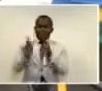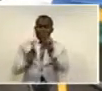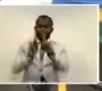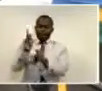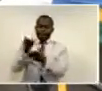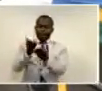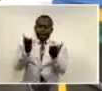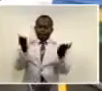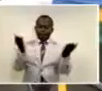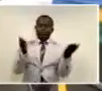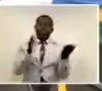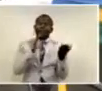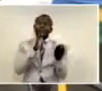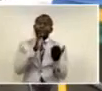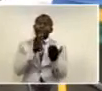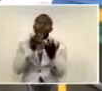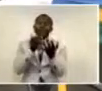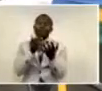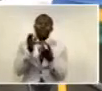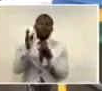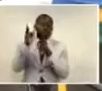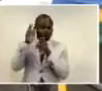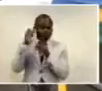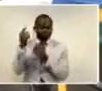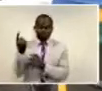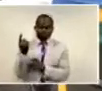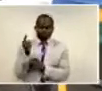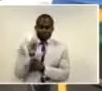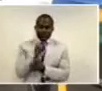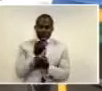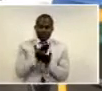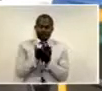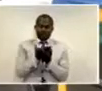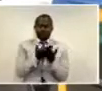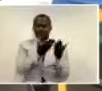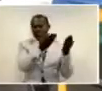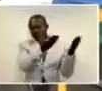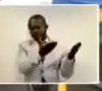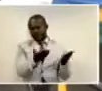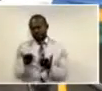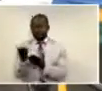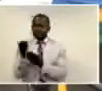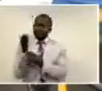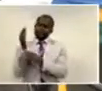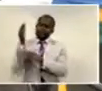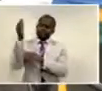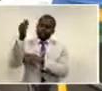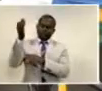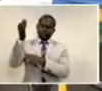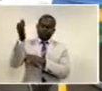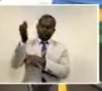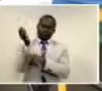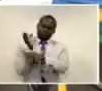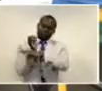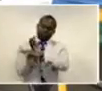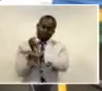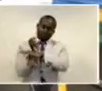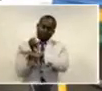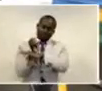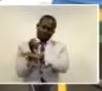bumve impanuro zanyu, nagira ngo mbasabe mubagezeho impanuro mwaba